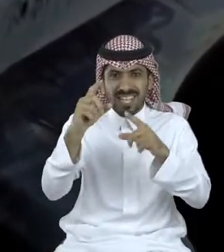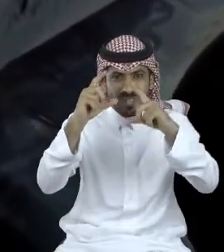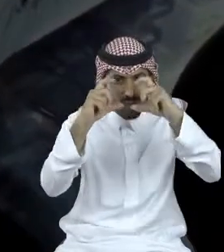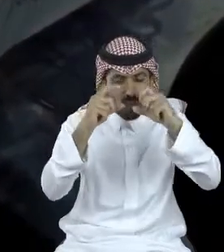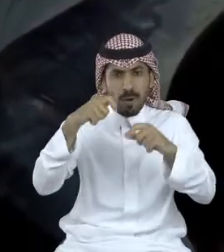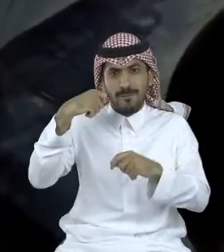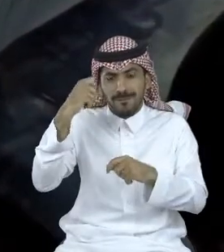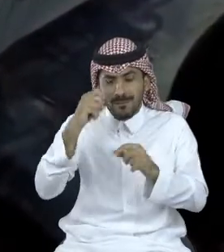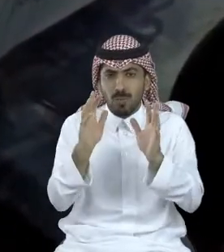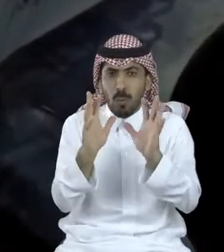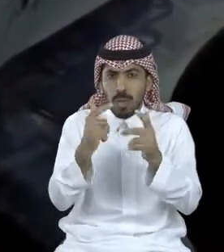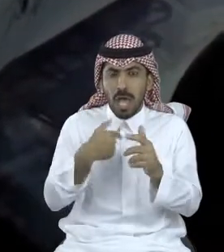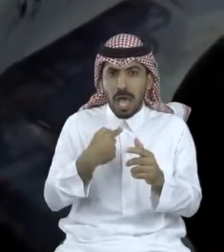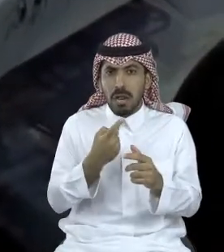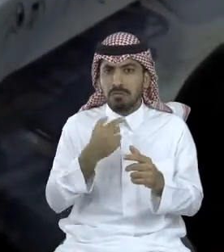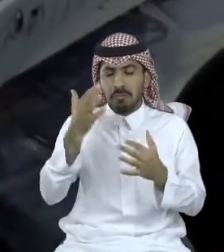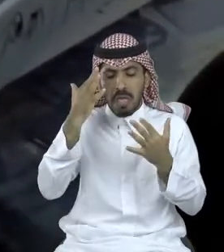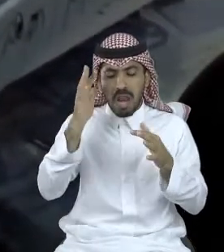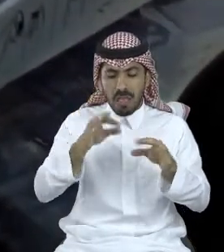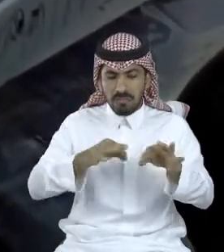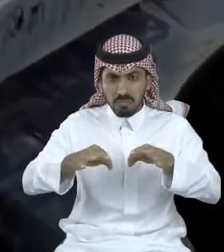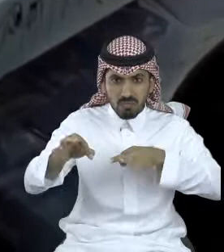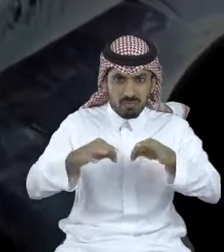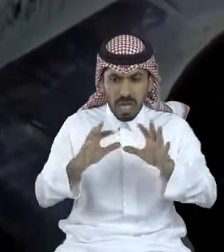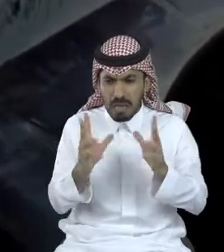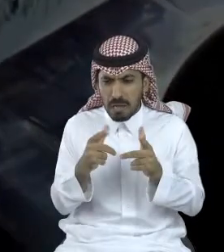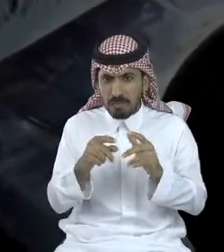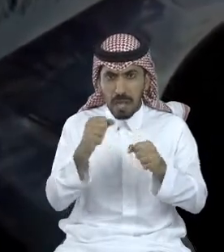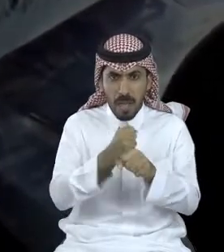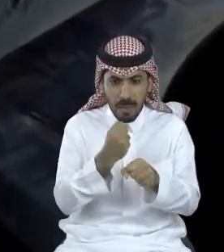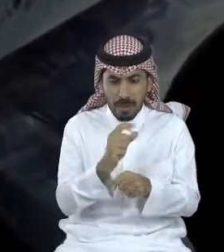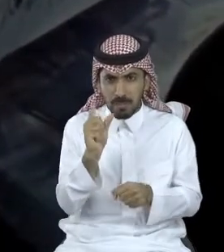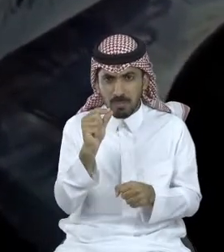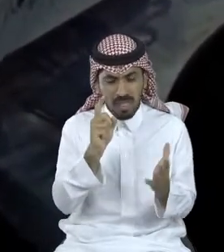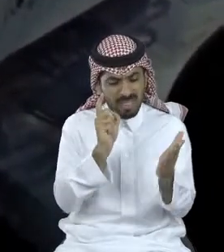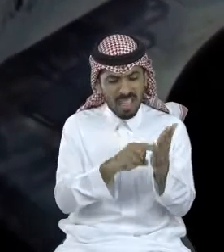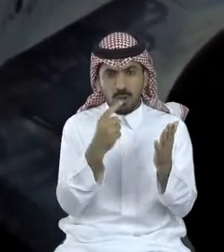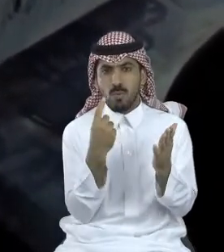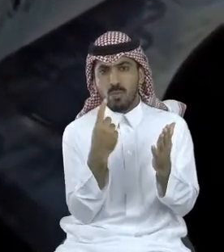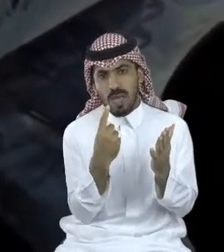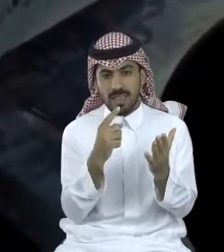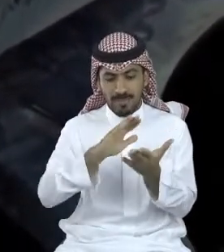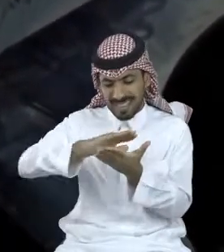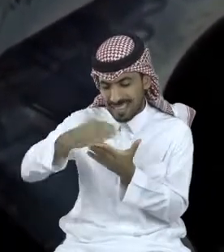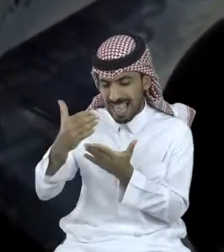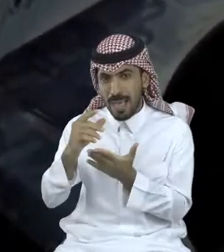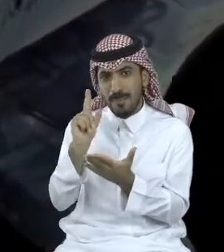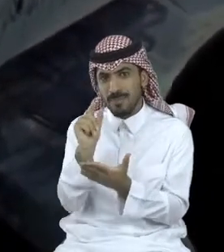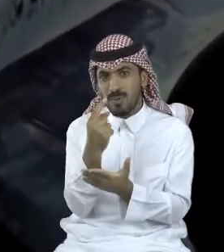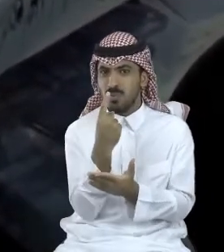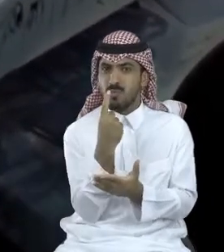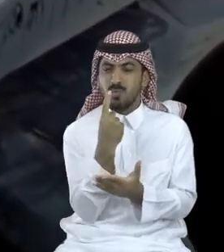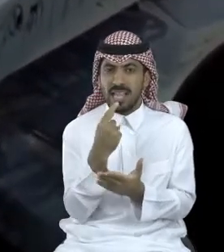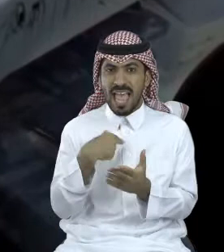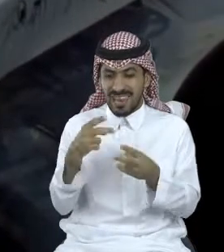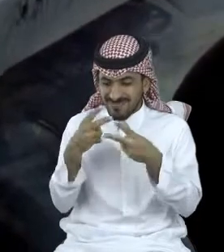حتى شوف هذا اليوزج تيبس، تشغل الكاميرا حقت الجوال وكل حاجة وبعدين تضغط ضغطة to take a picture وتاب توايس عشان